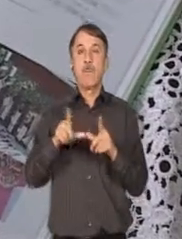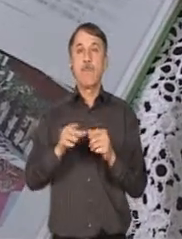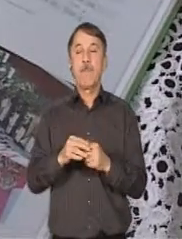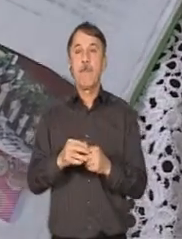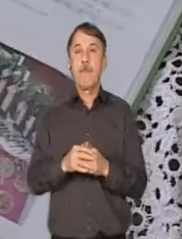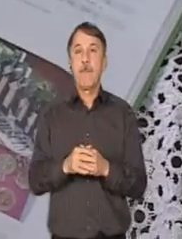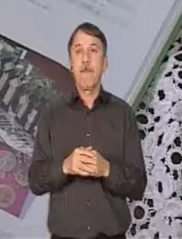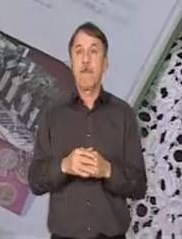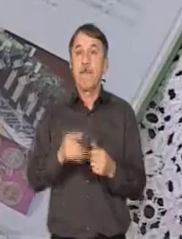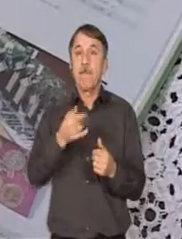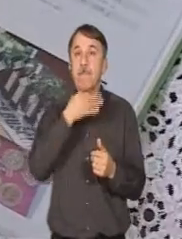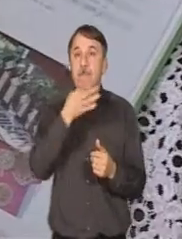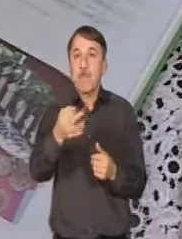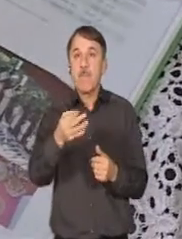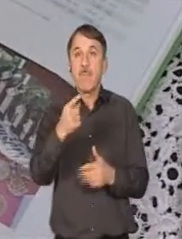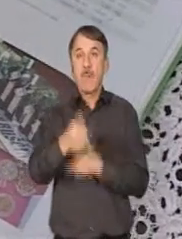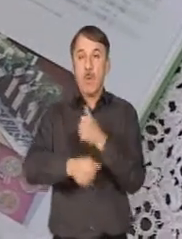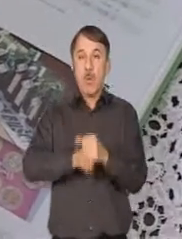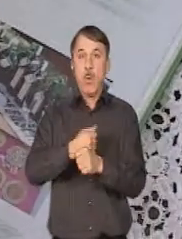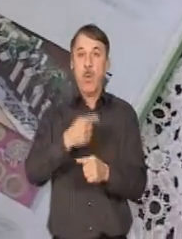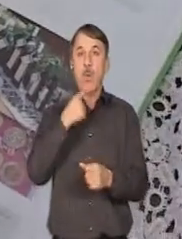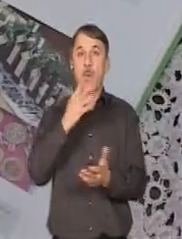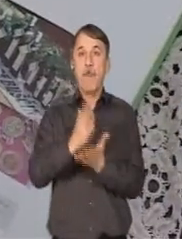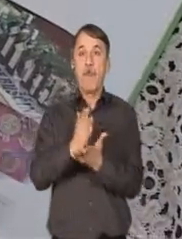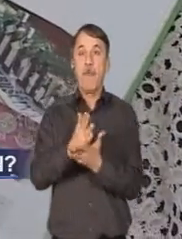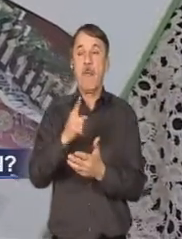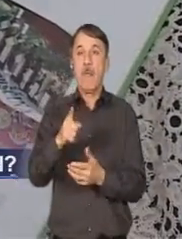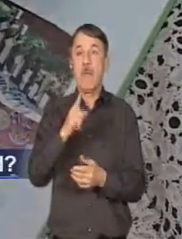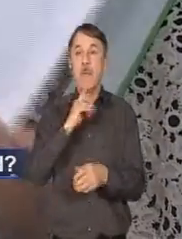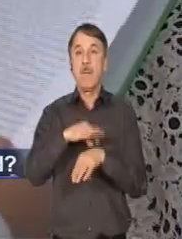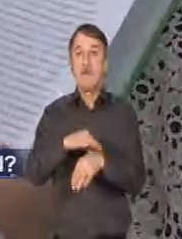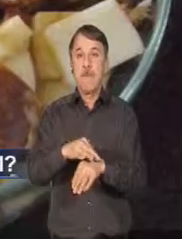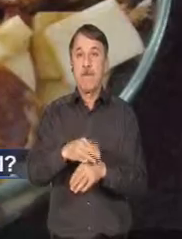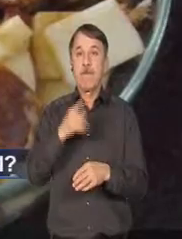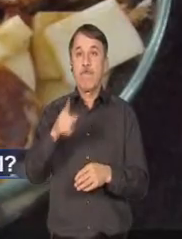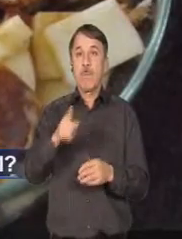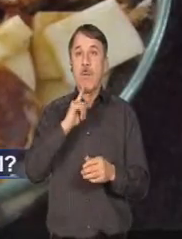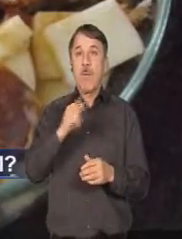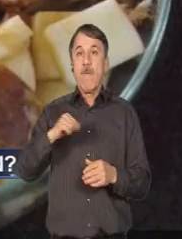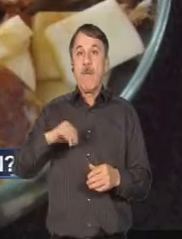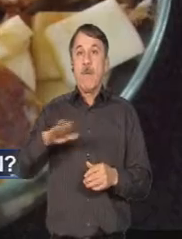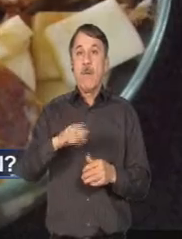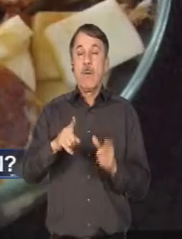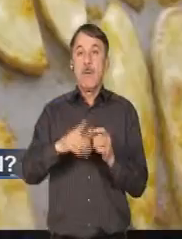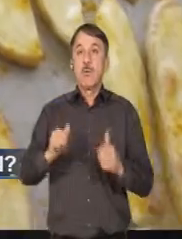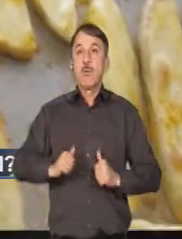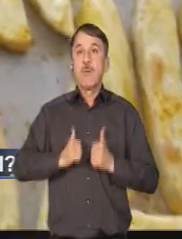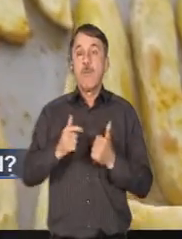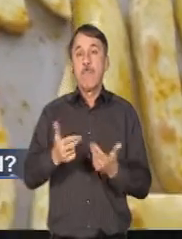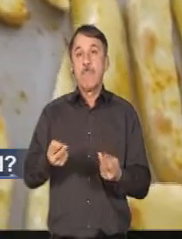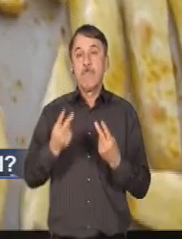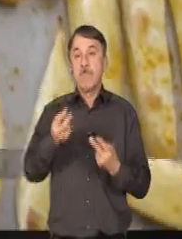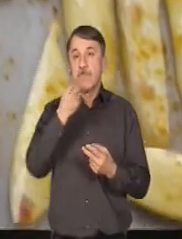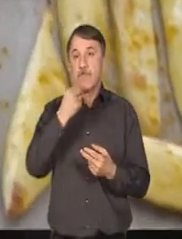Evo maslina. Ishrana vegana jedan je od najekstremnijih oblika vegetarijanstva. Naime, vegani ne jedu namirnice